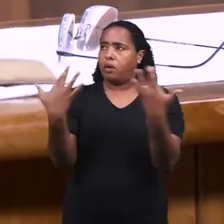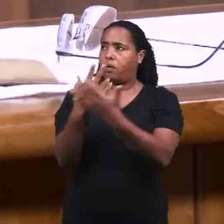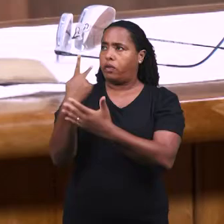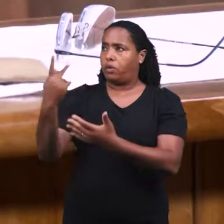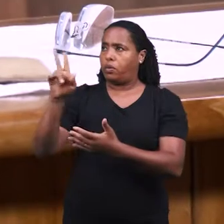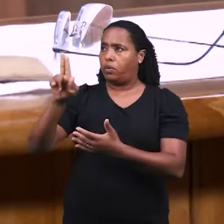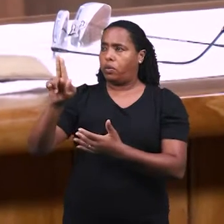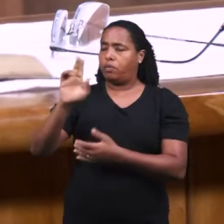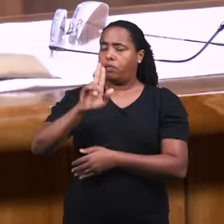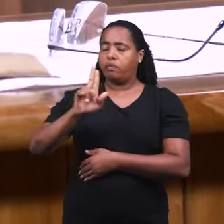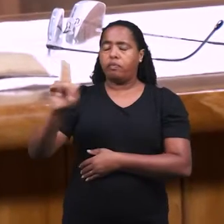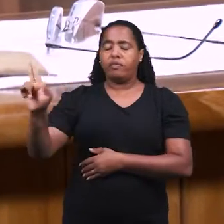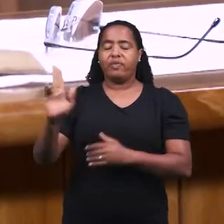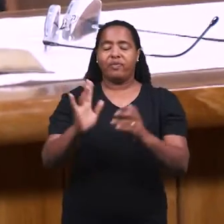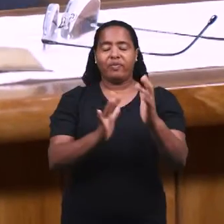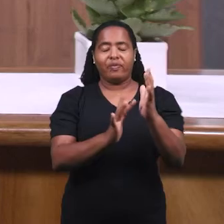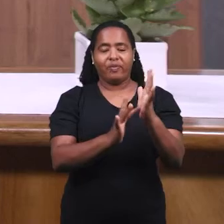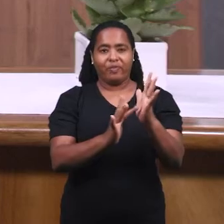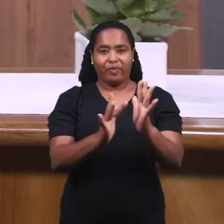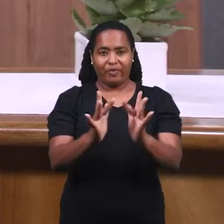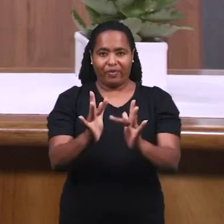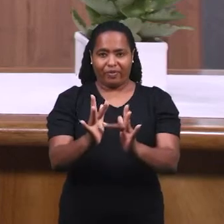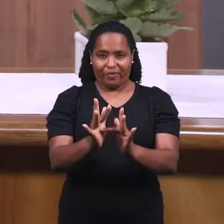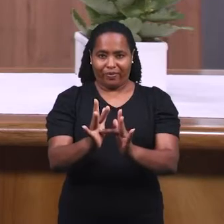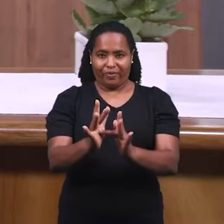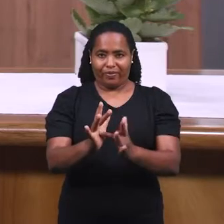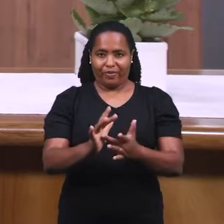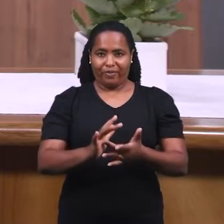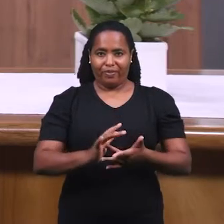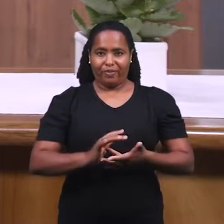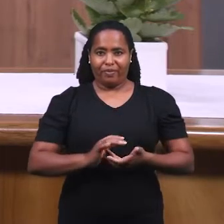Аминь. Присаживайтесь.